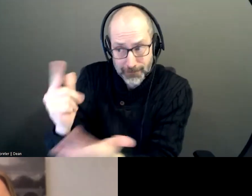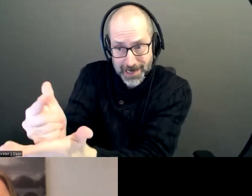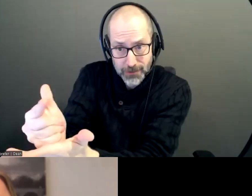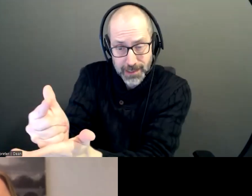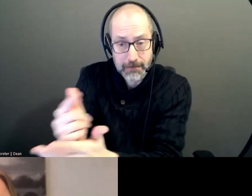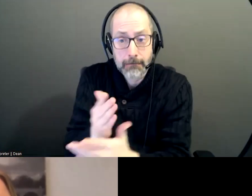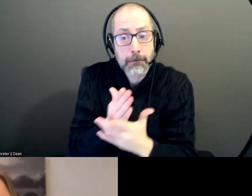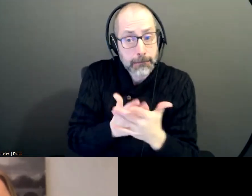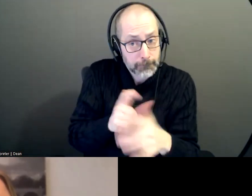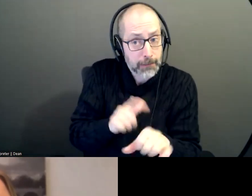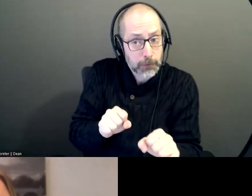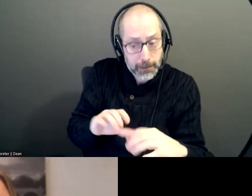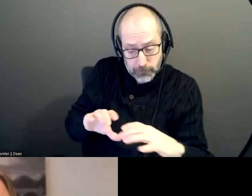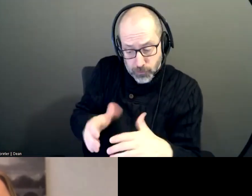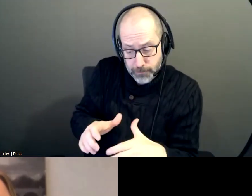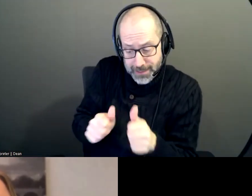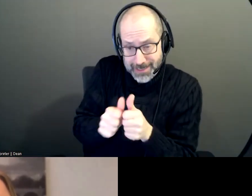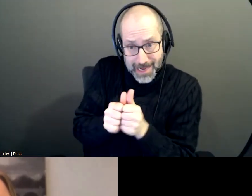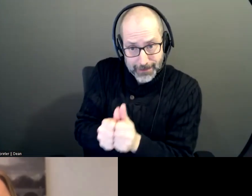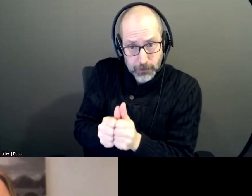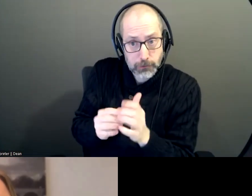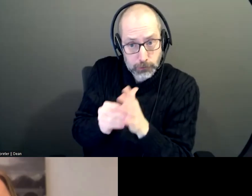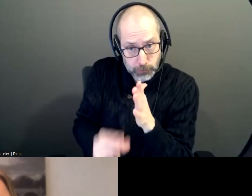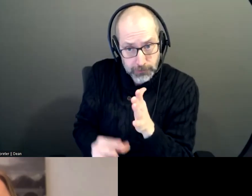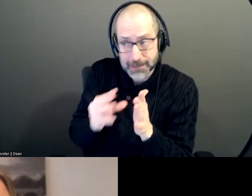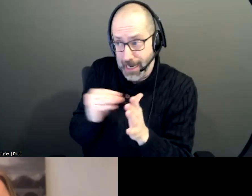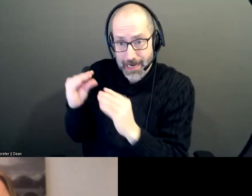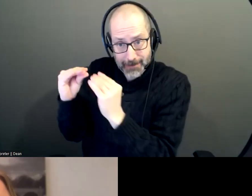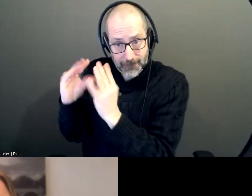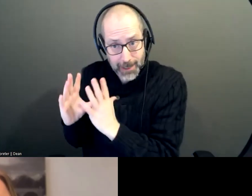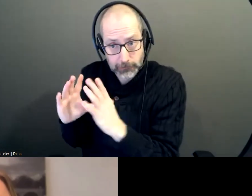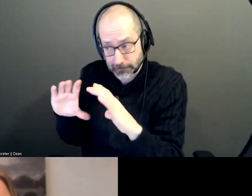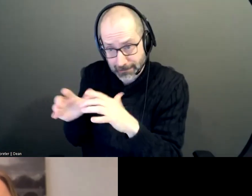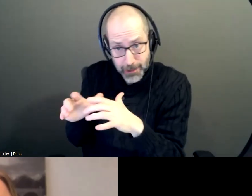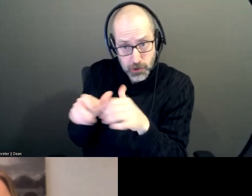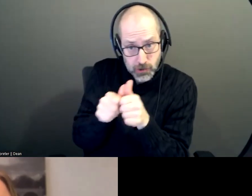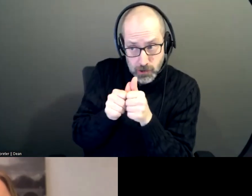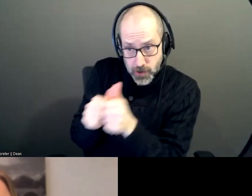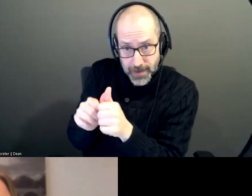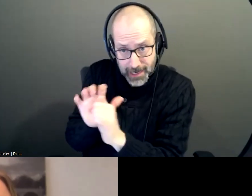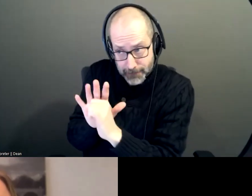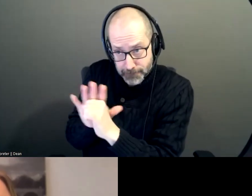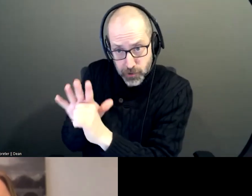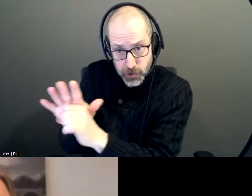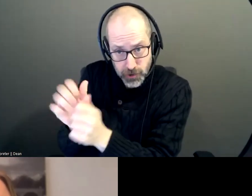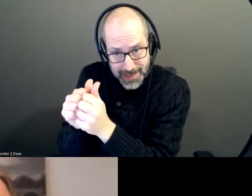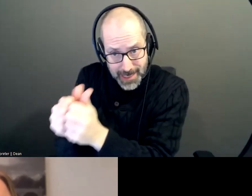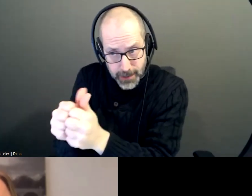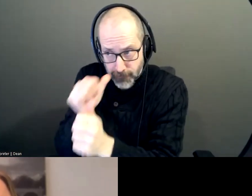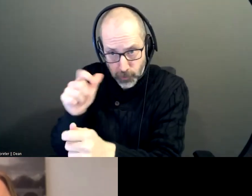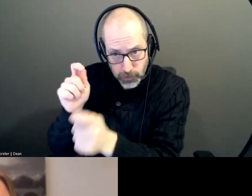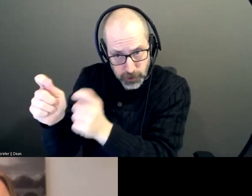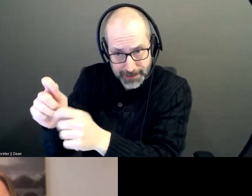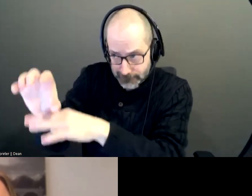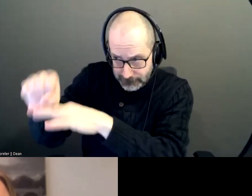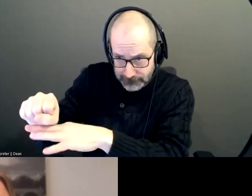en as sécurité pour students pouvoir or as finir le programme. faculty, and you Parfois, on peut can bouger ensemble en tant kind of qu'étudiant move ou que together corps and push professoral together for things. pour faire It's bouger